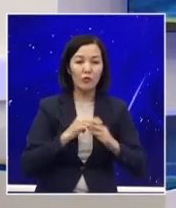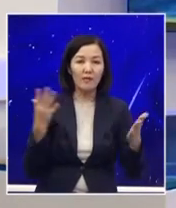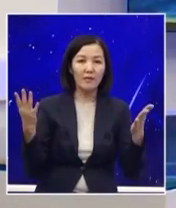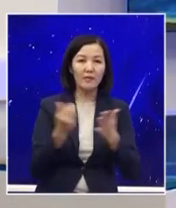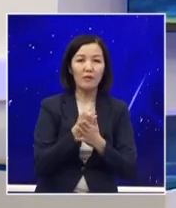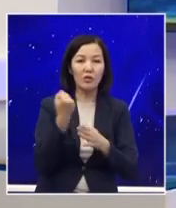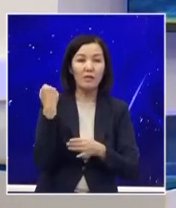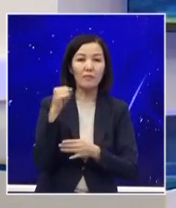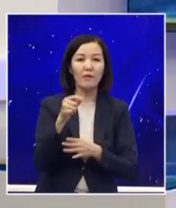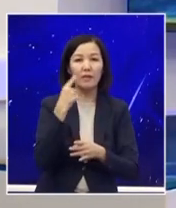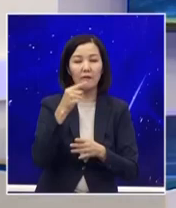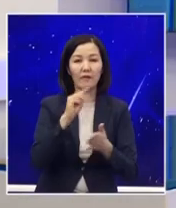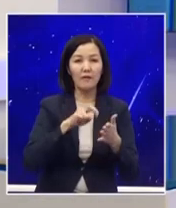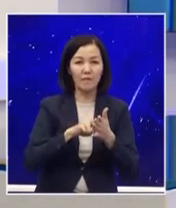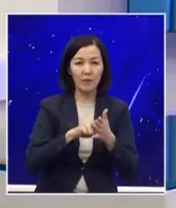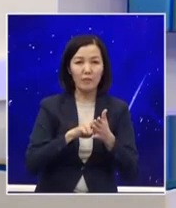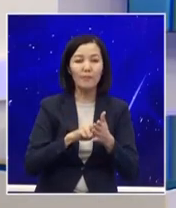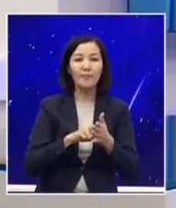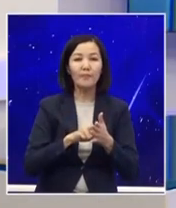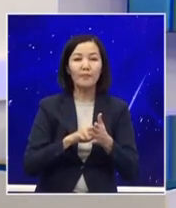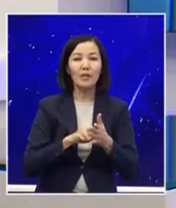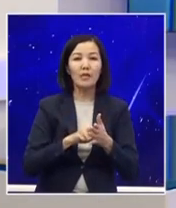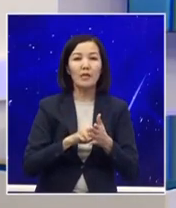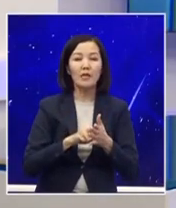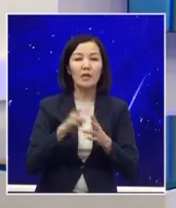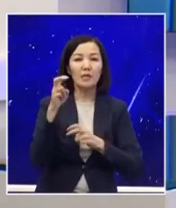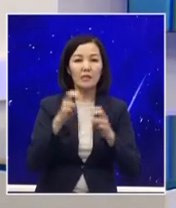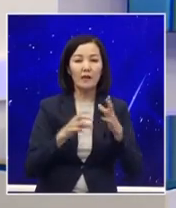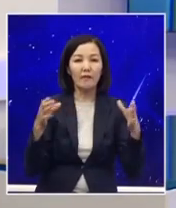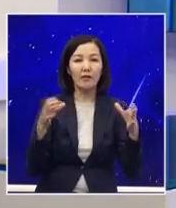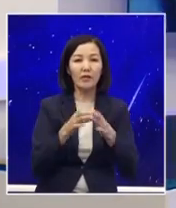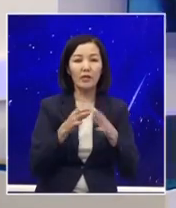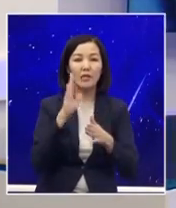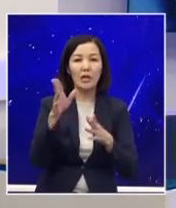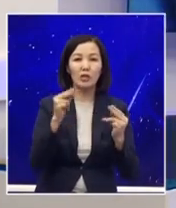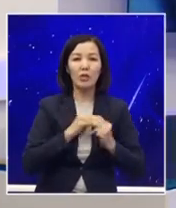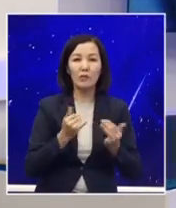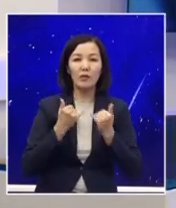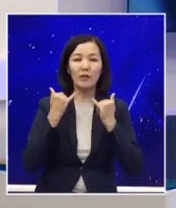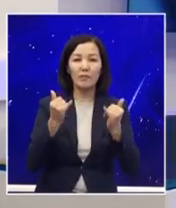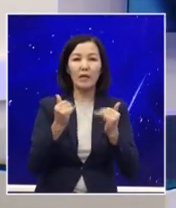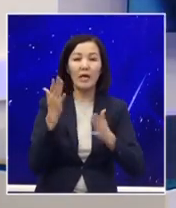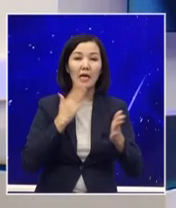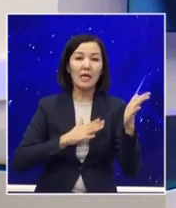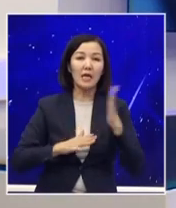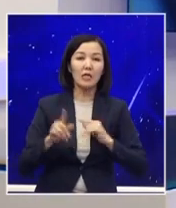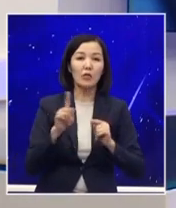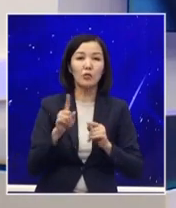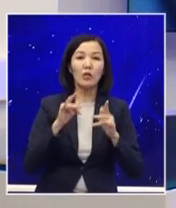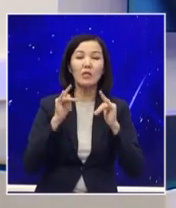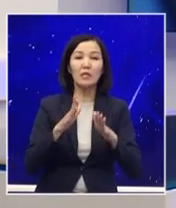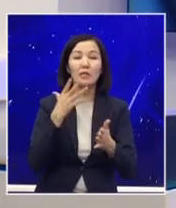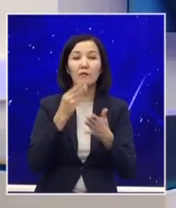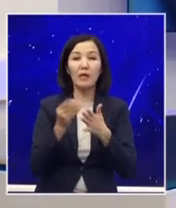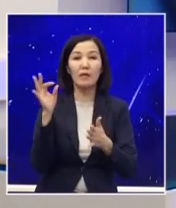и побед», – говорится в письме. Ну а заводчане готовы и дальше работать на благо страны и рады, что их дело дает свои